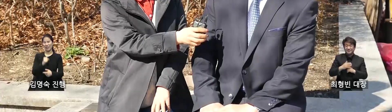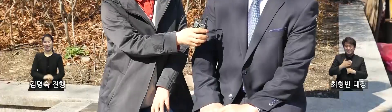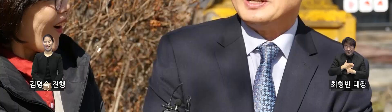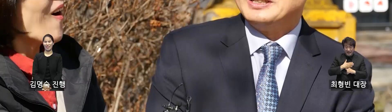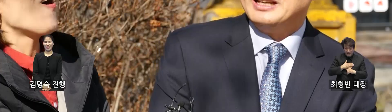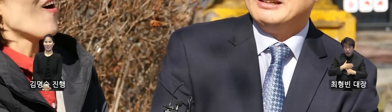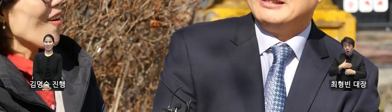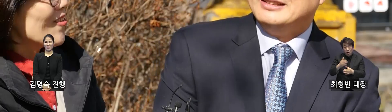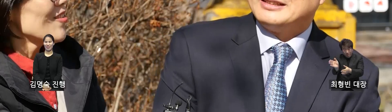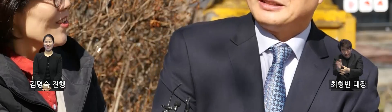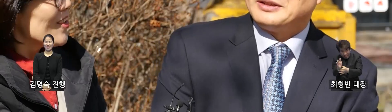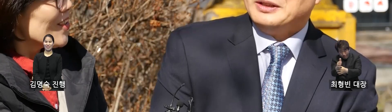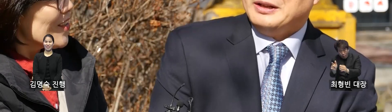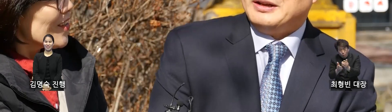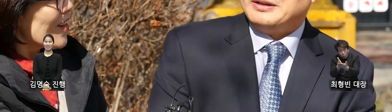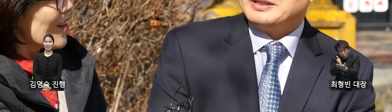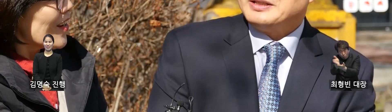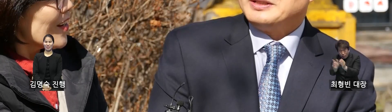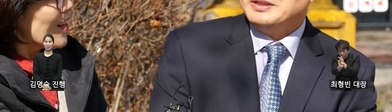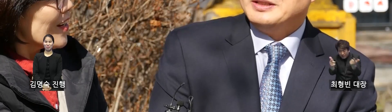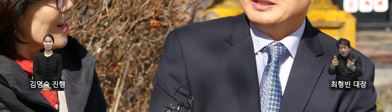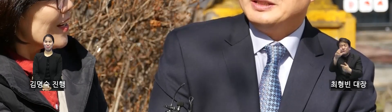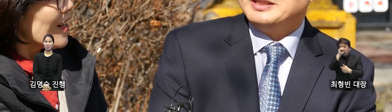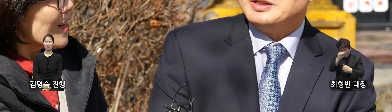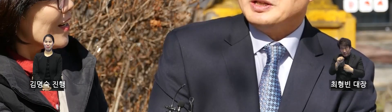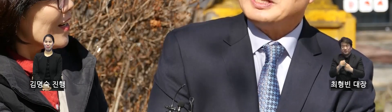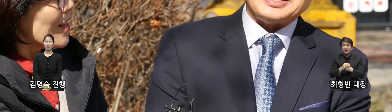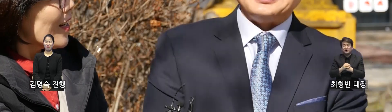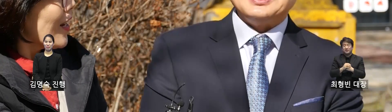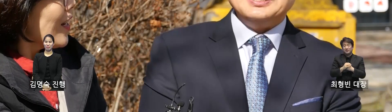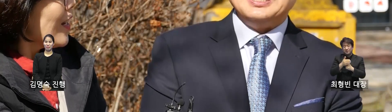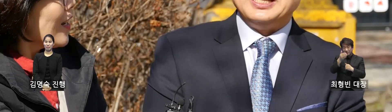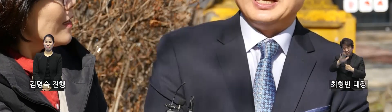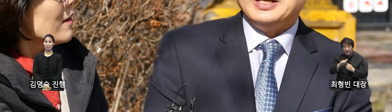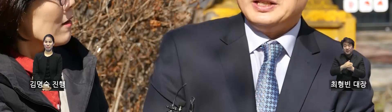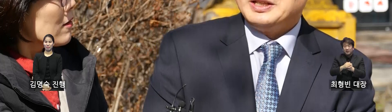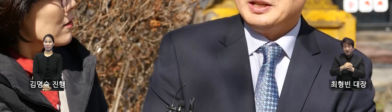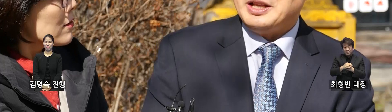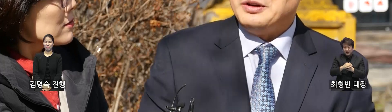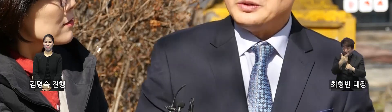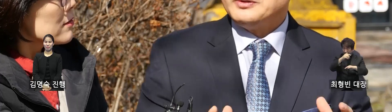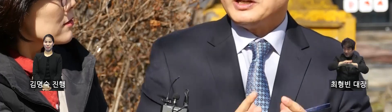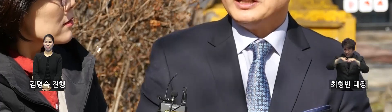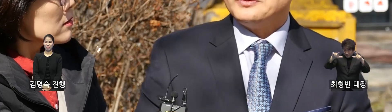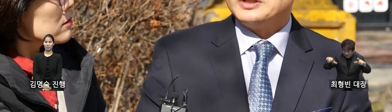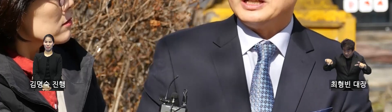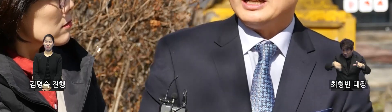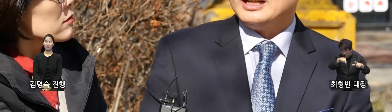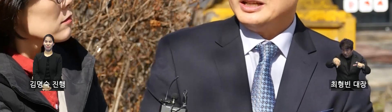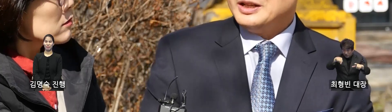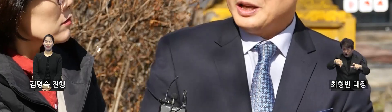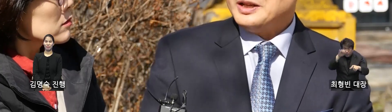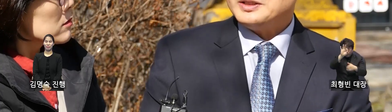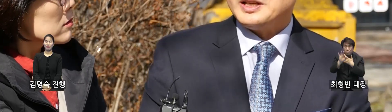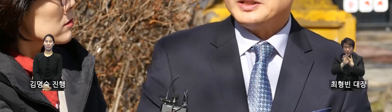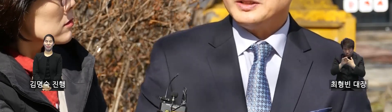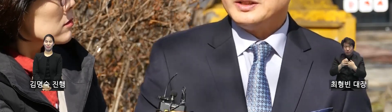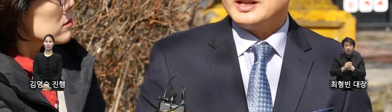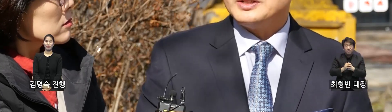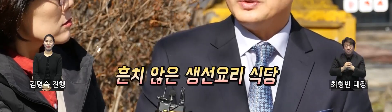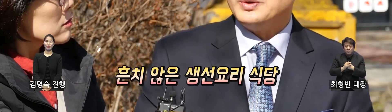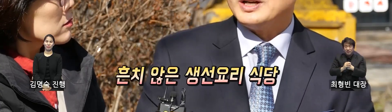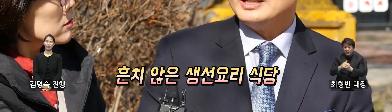힘을 좀 를 좋아하는데요 그래서 어 생선 근데 대전이 이게 내륙지방 이다 보니까 한